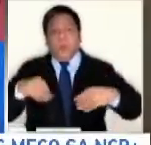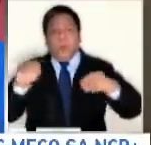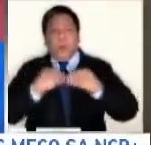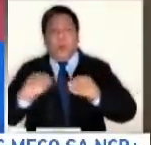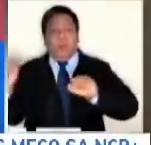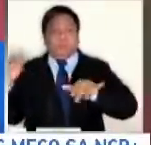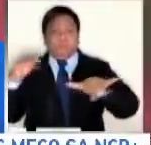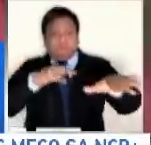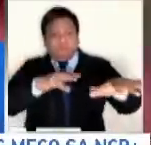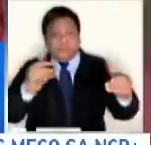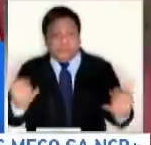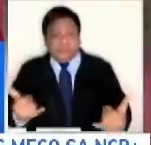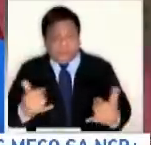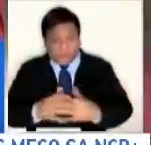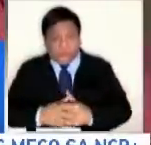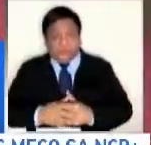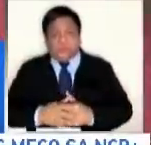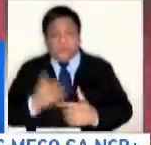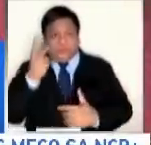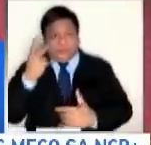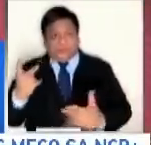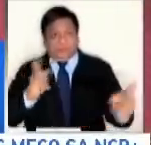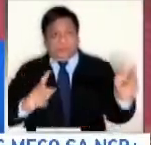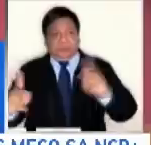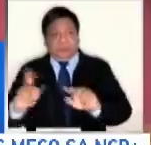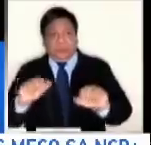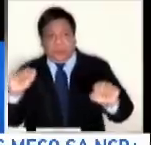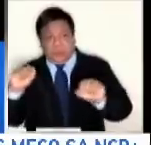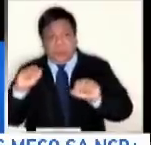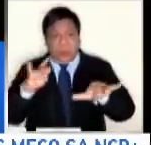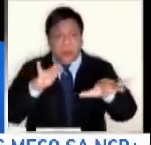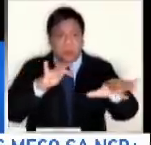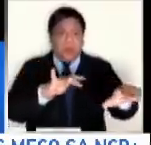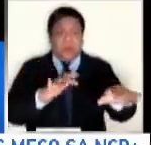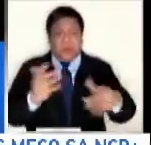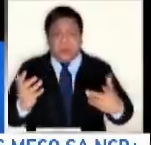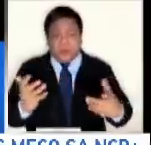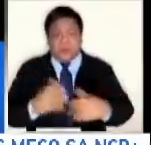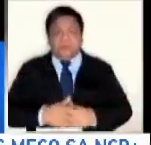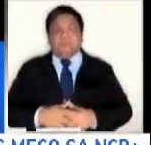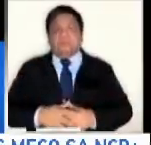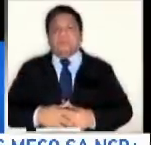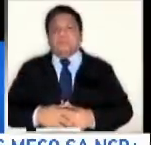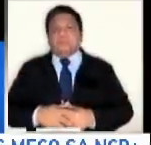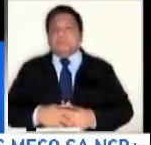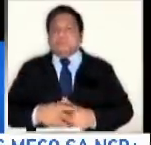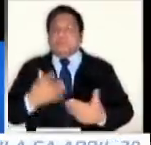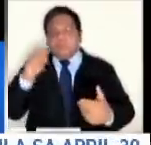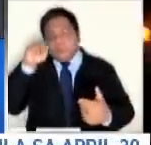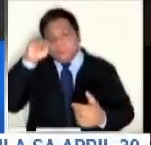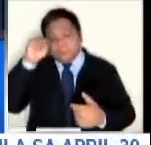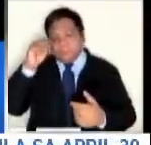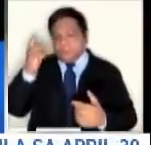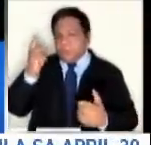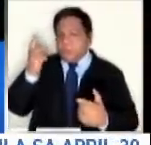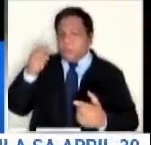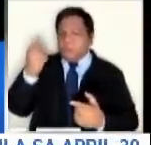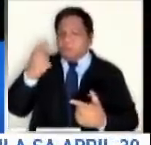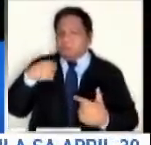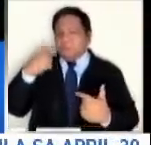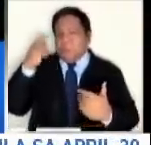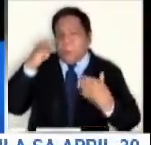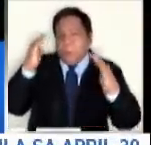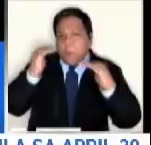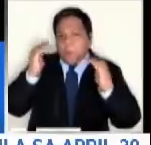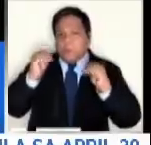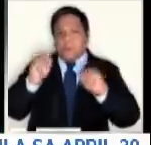magpuntahan. Tingnan mo naman sa daming tao na to. Baka sakali nga po baka makakuha ng biyaya.